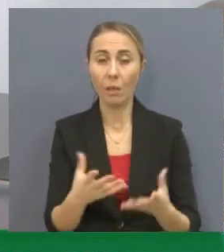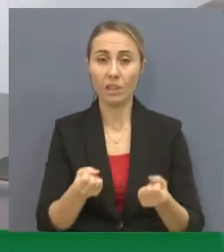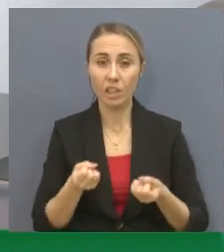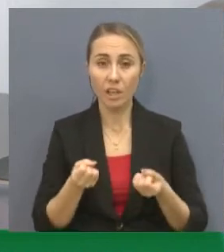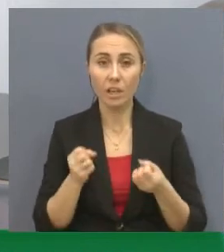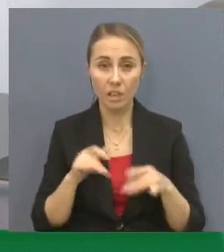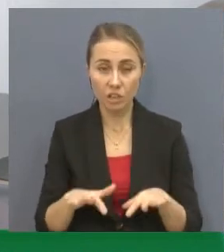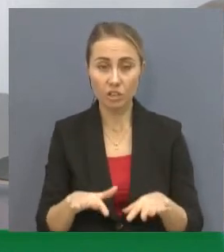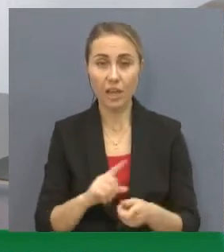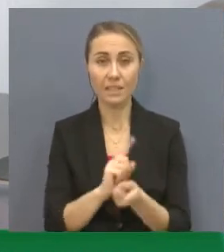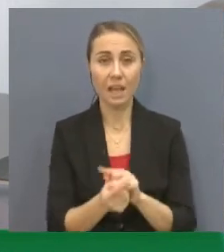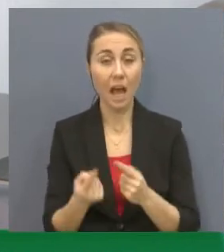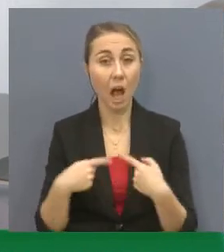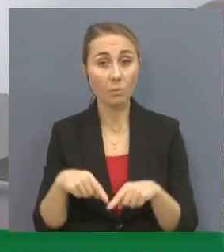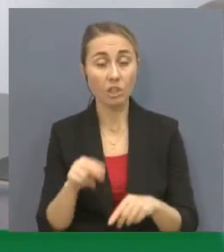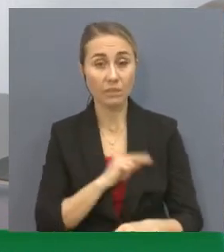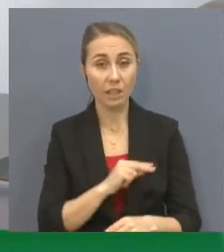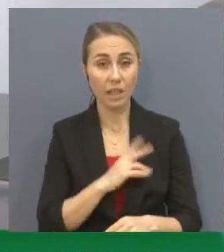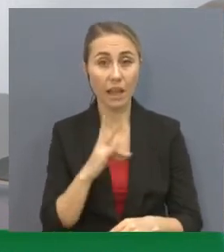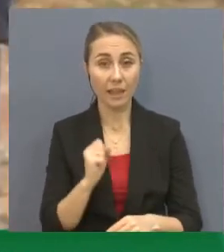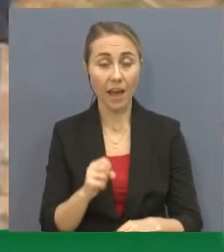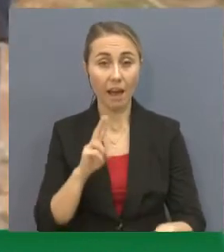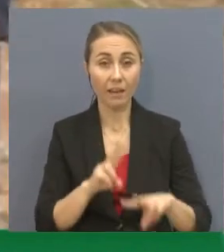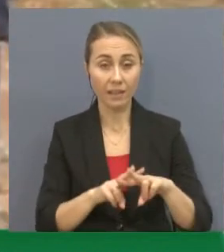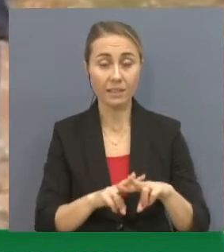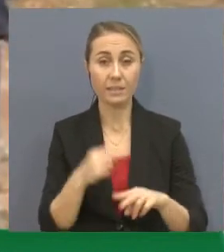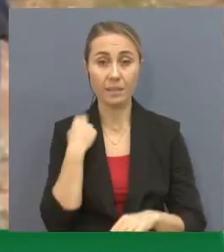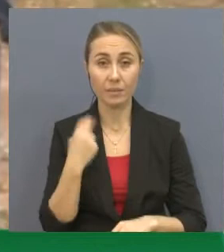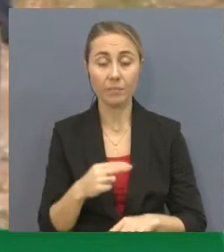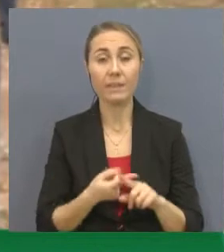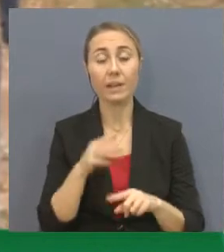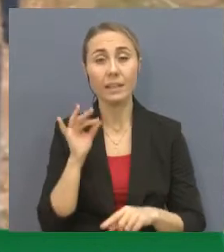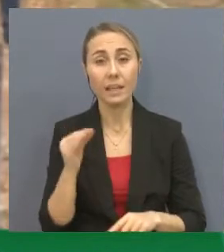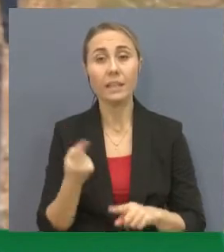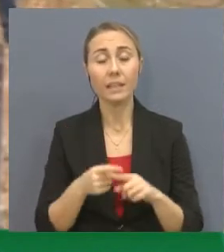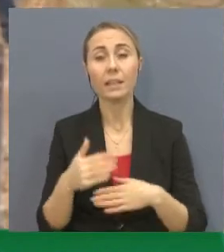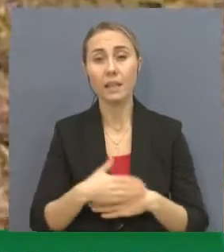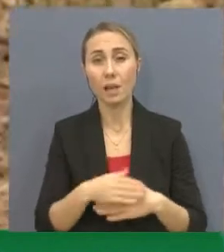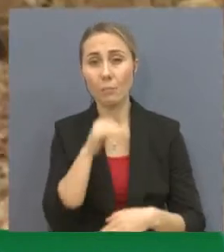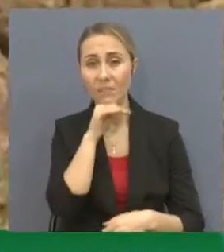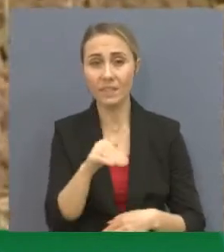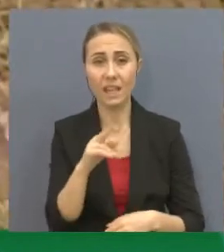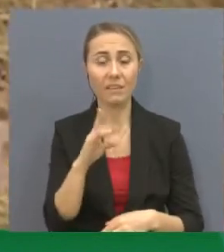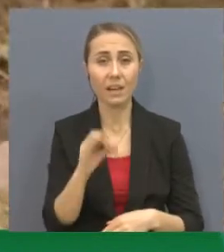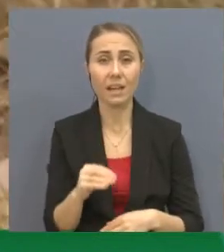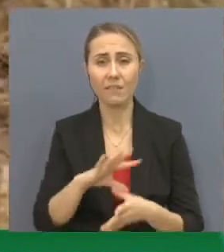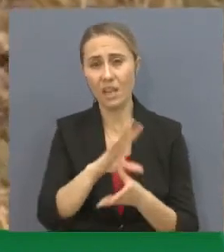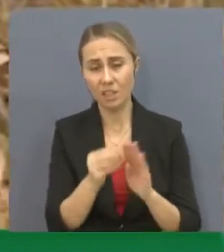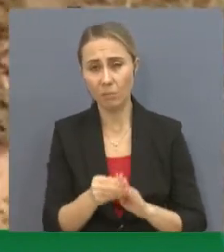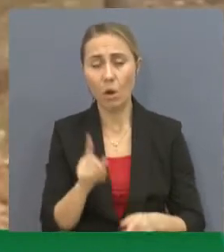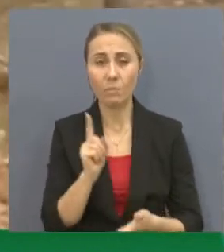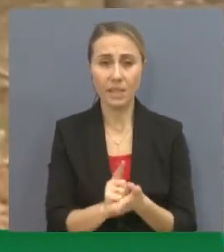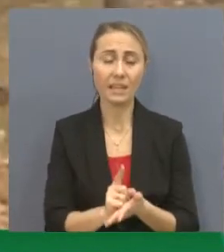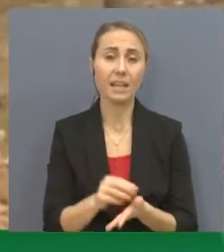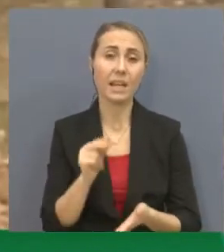замене общественных работ на арест данный вид наказание не требуют профессиональной квалификации в основном обязательные